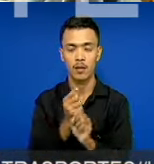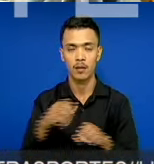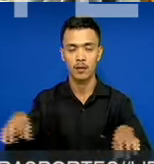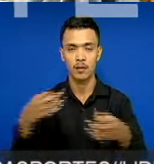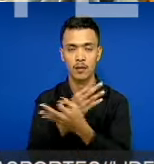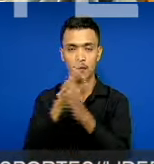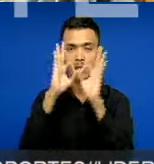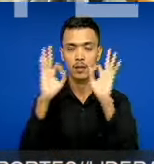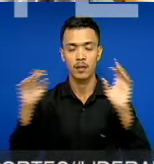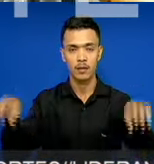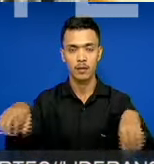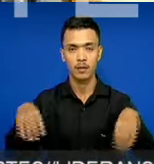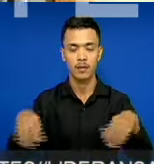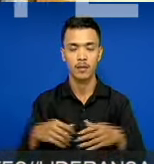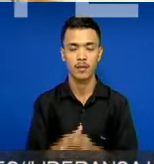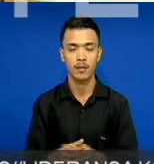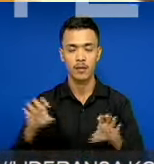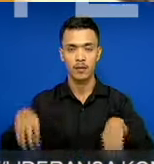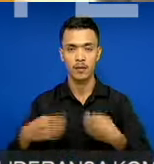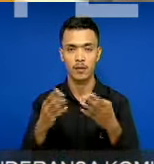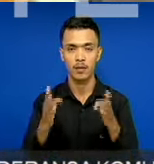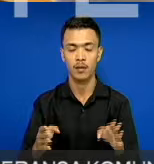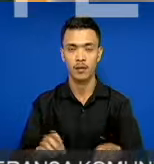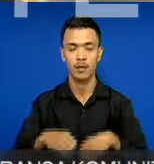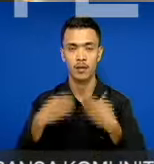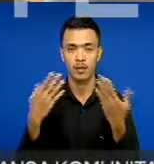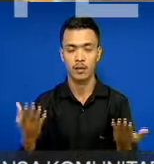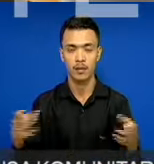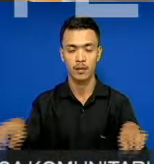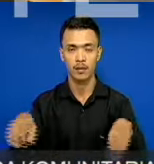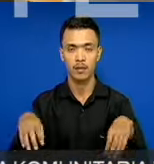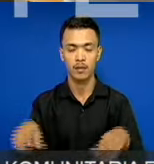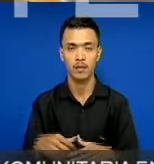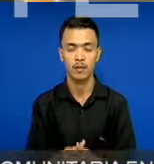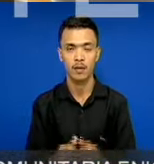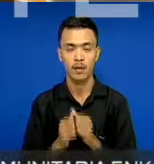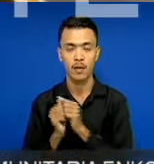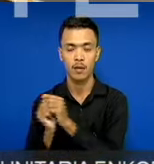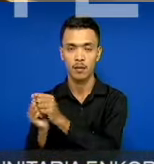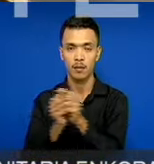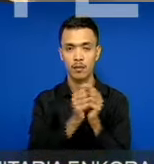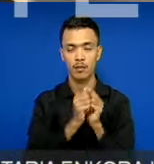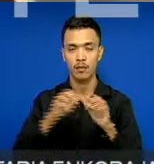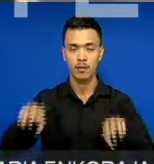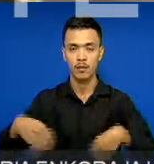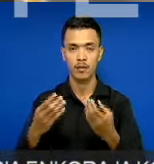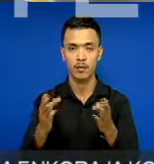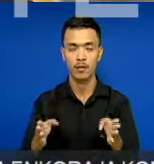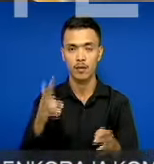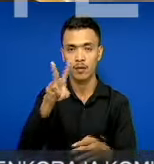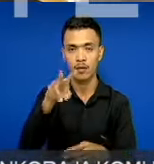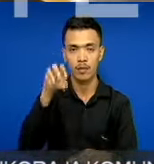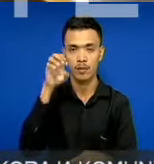Sing, mesti benus trabalhador naik hira maka servisnya. Iya ne, iya trabalhador basic atas seluruh aja. Tambah